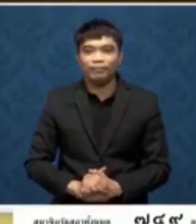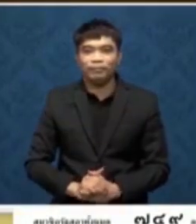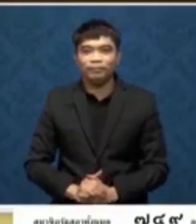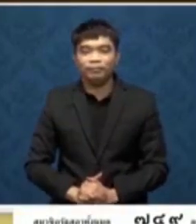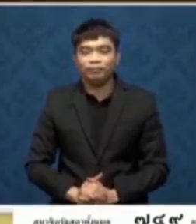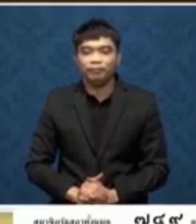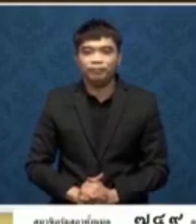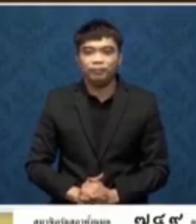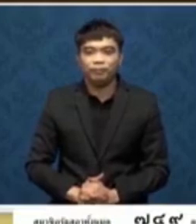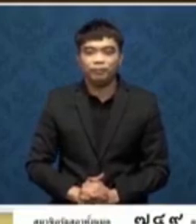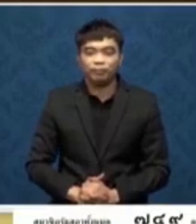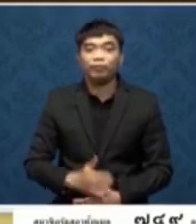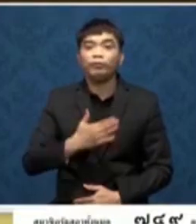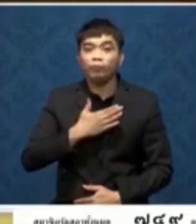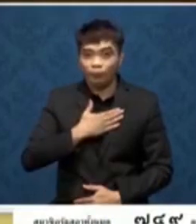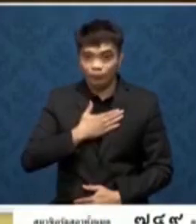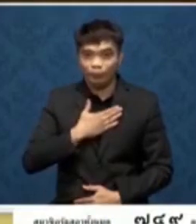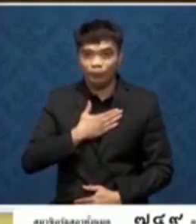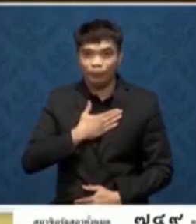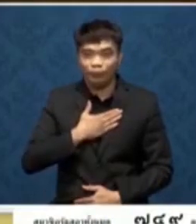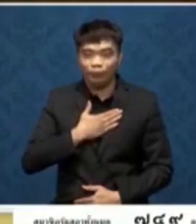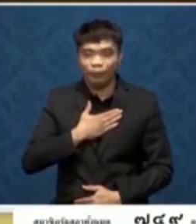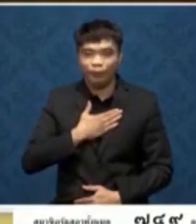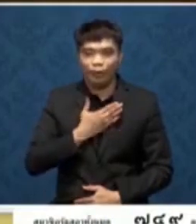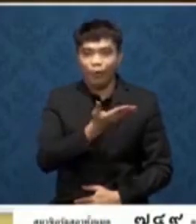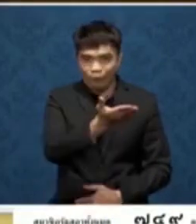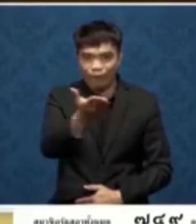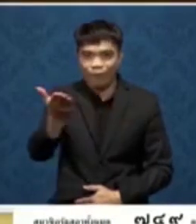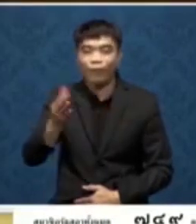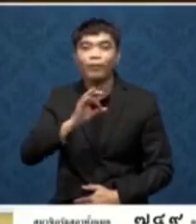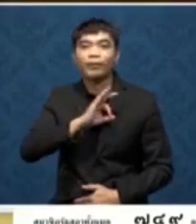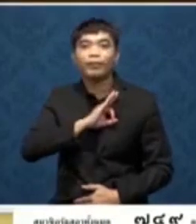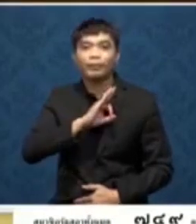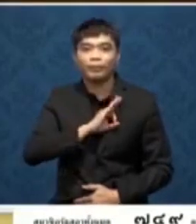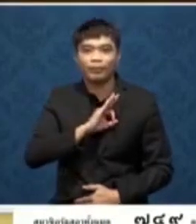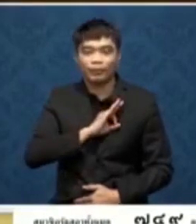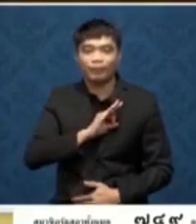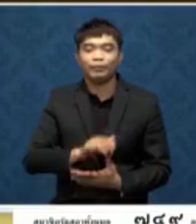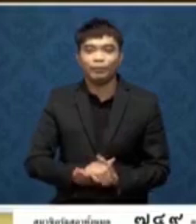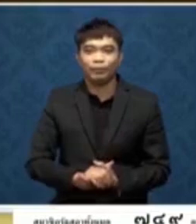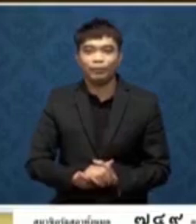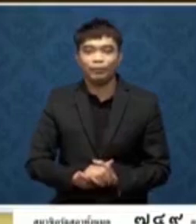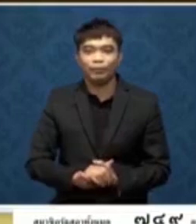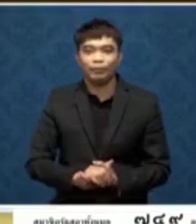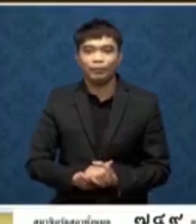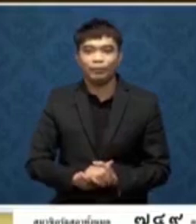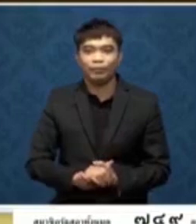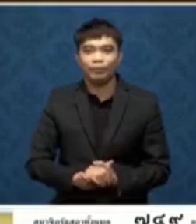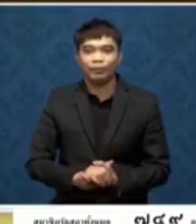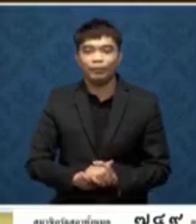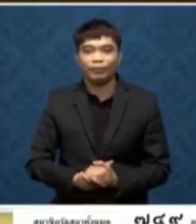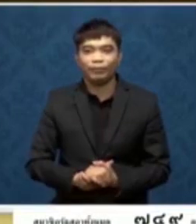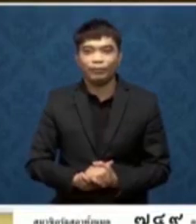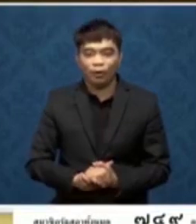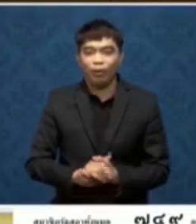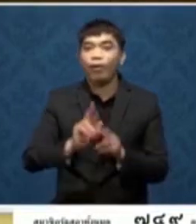ทั้งนี้นะครับผมจึงขอให้ท่านสมาชิกทุกท่านนะครับได้โปรดระ